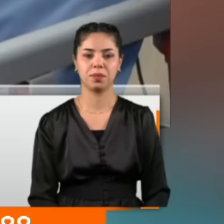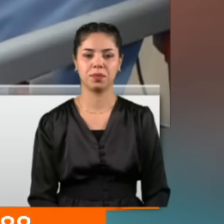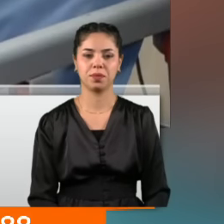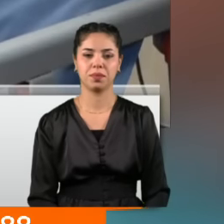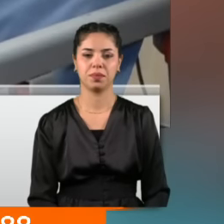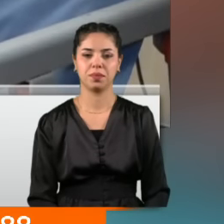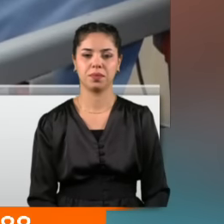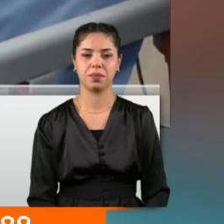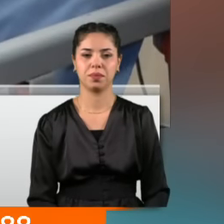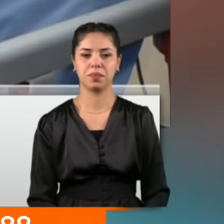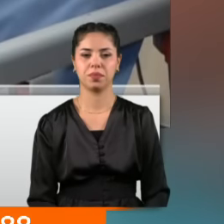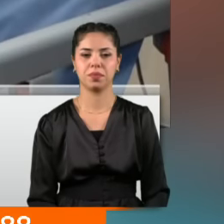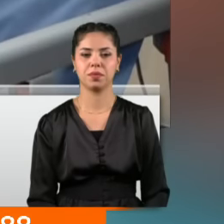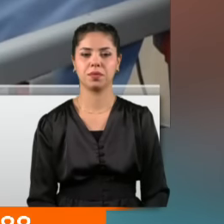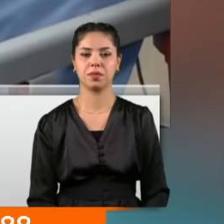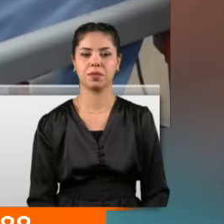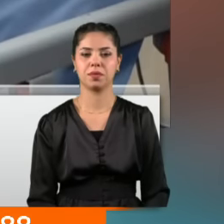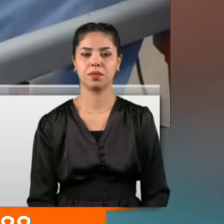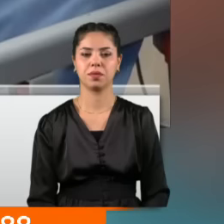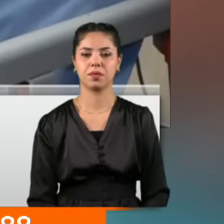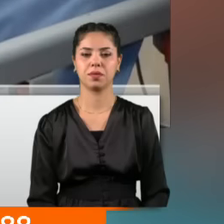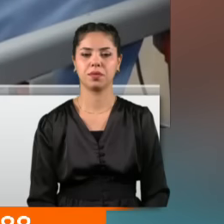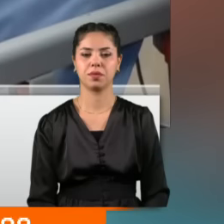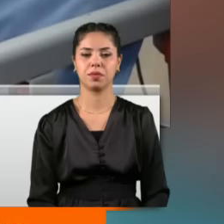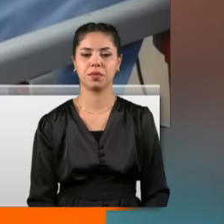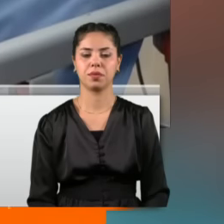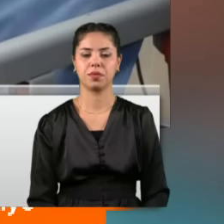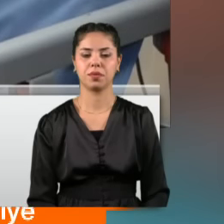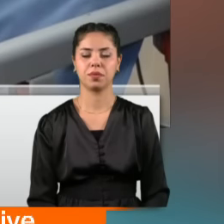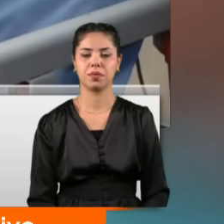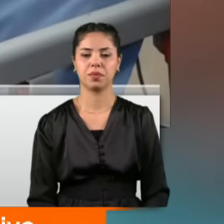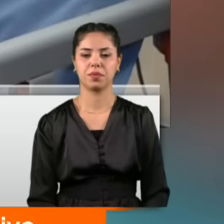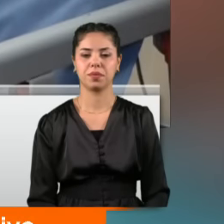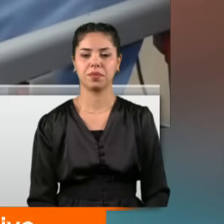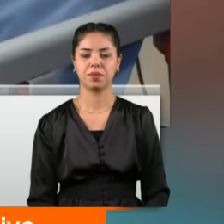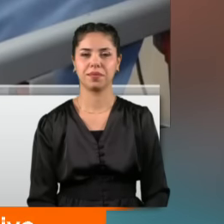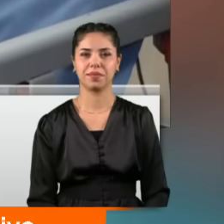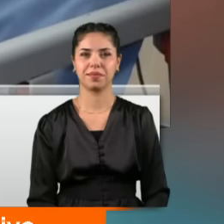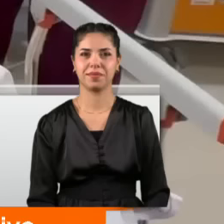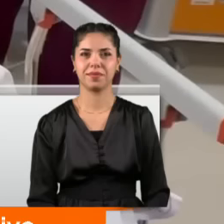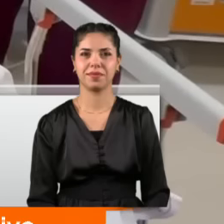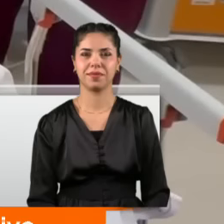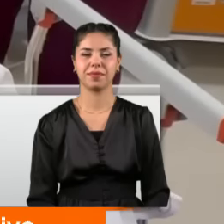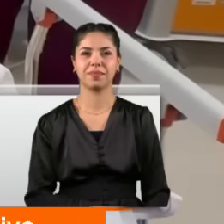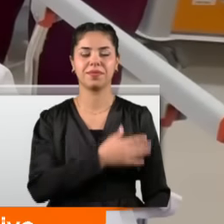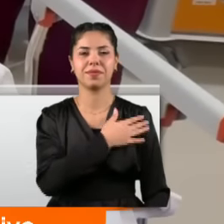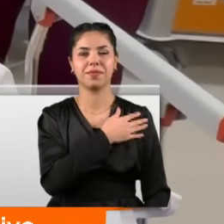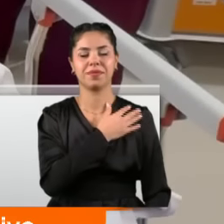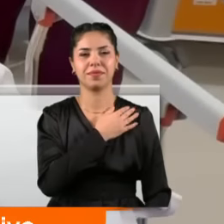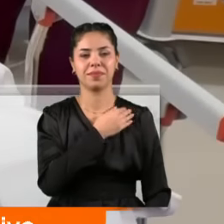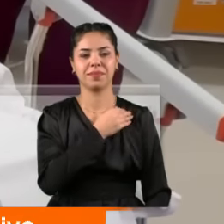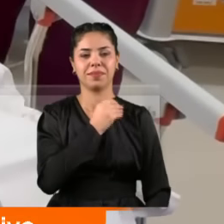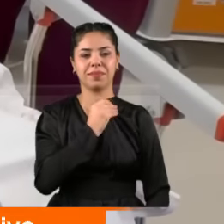gelin kızımızı da hani bir şey olmadan bulduğumuz için Türk Devleti olarak da çok mutluyuz.